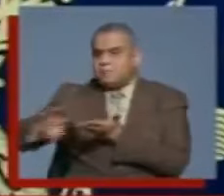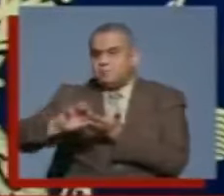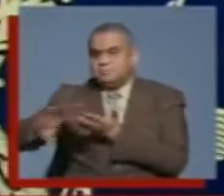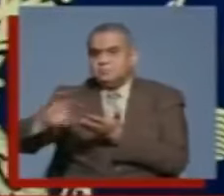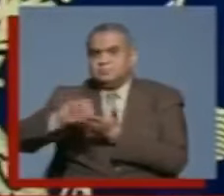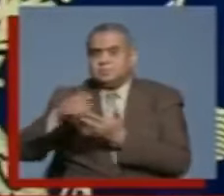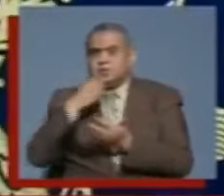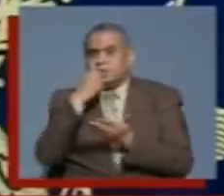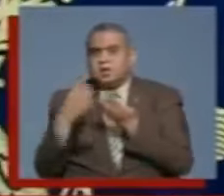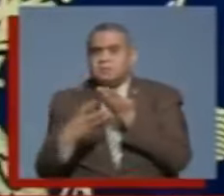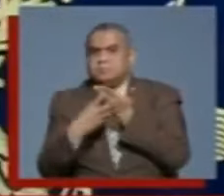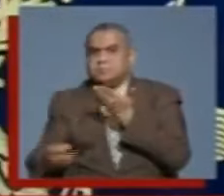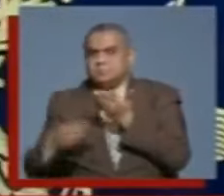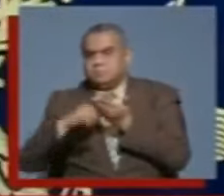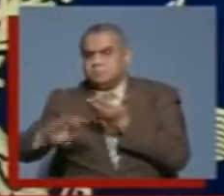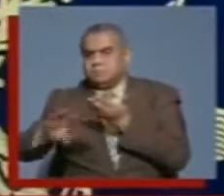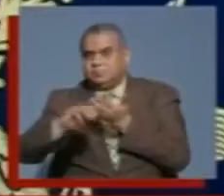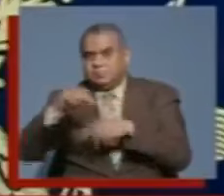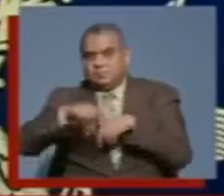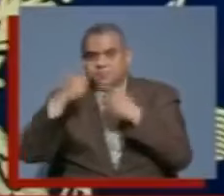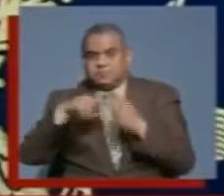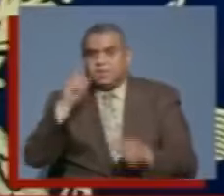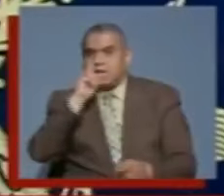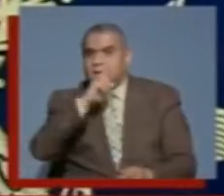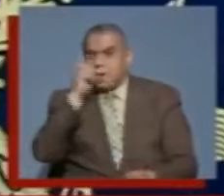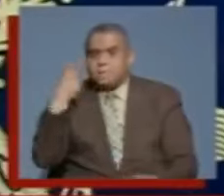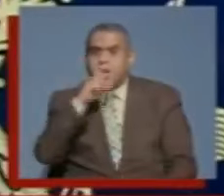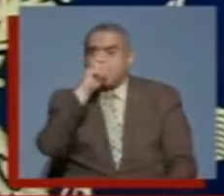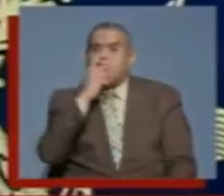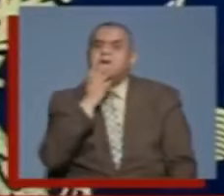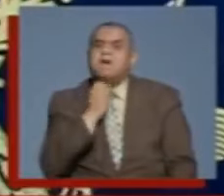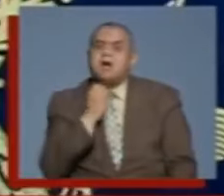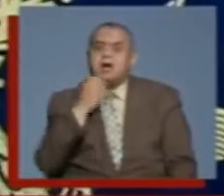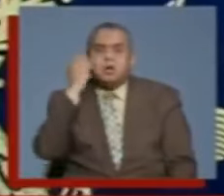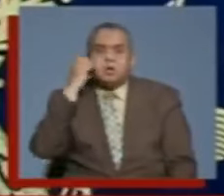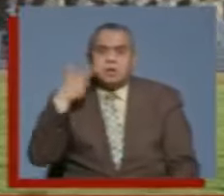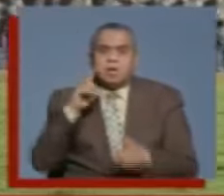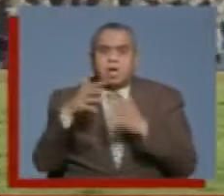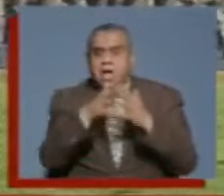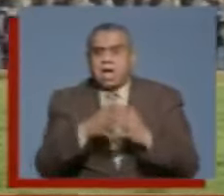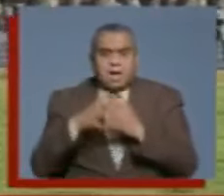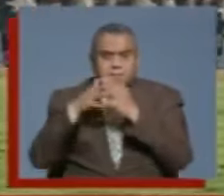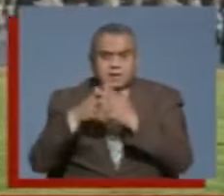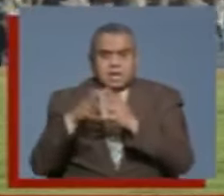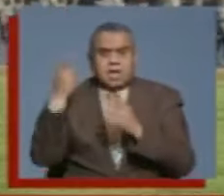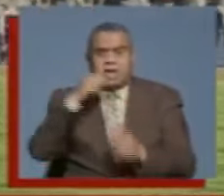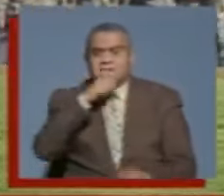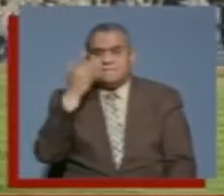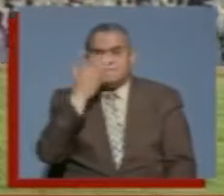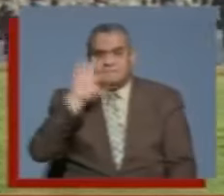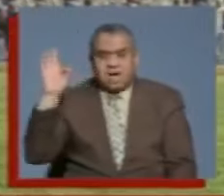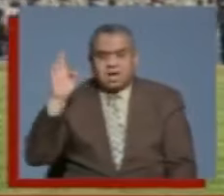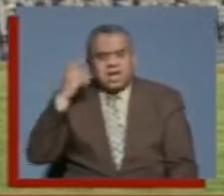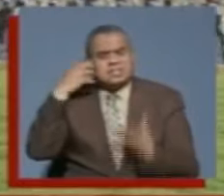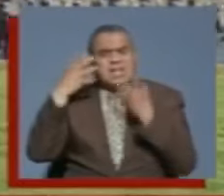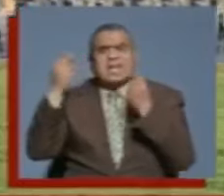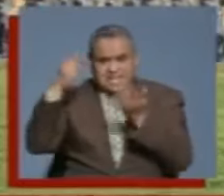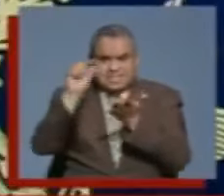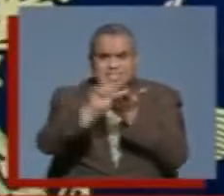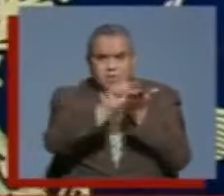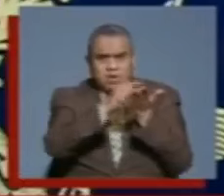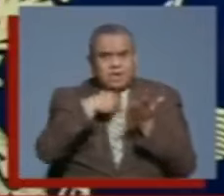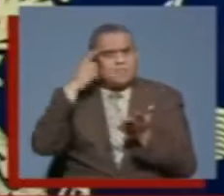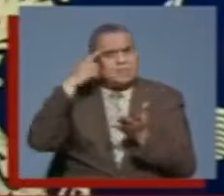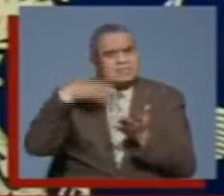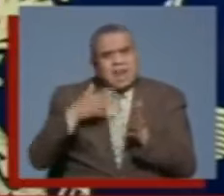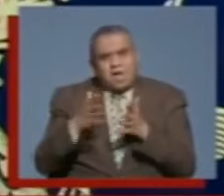احنا واشقائنا في الامارات وقطر وامريكا وفرنسا ودول كثيره، مش عايز يعني انسى حد، لكن كل